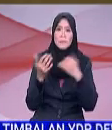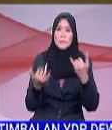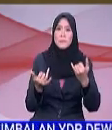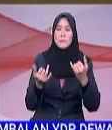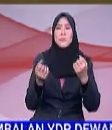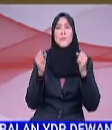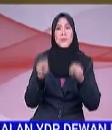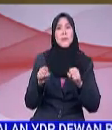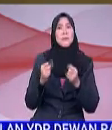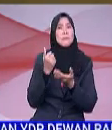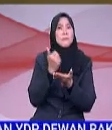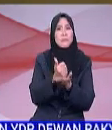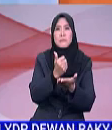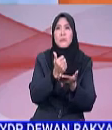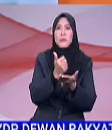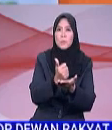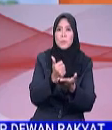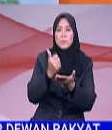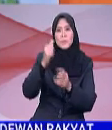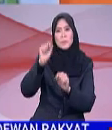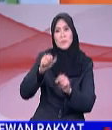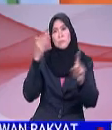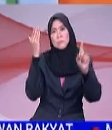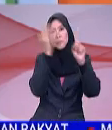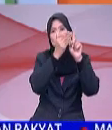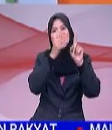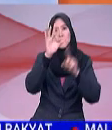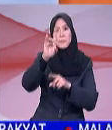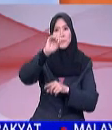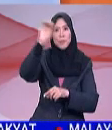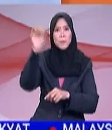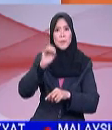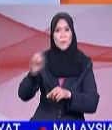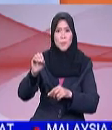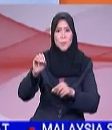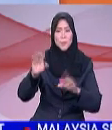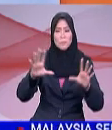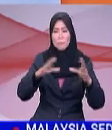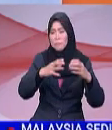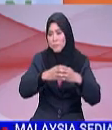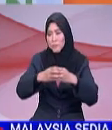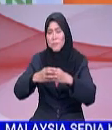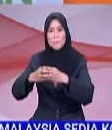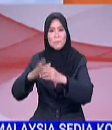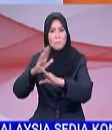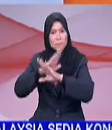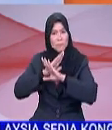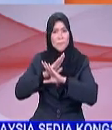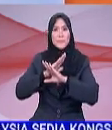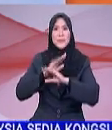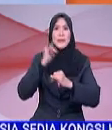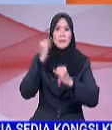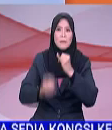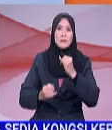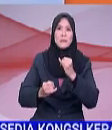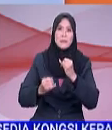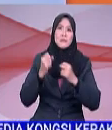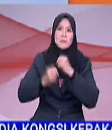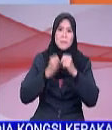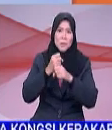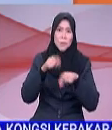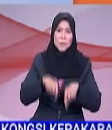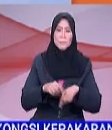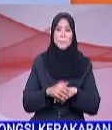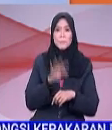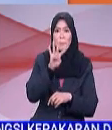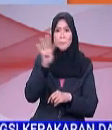dapat membantu usaha kerajaan mencapai sasaran 80% imuniti kelompok menjelang hujung tahun ini. Seramai